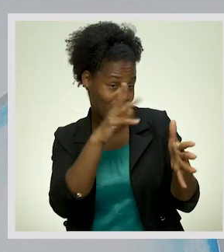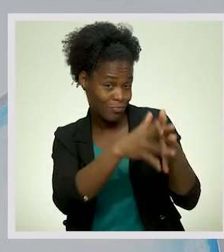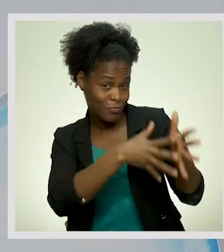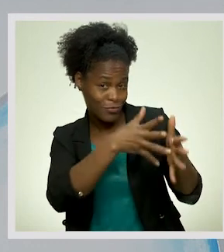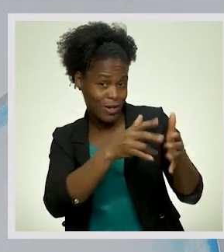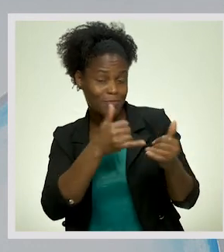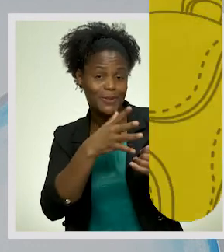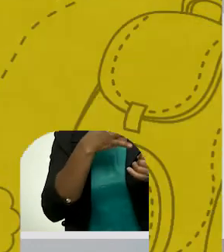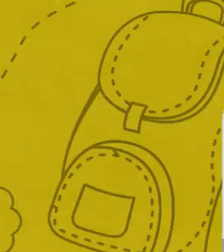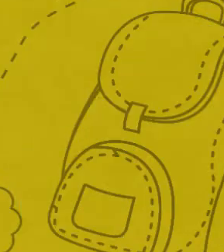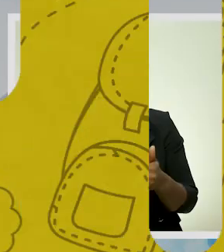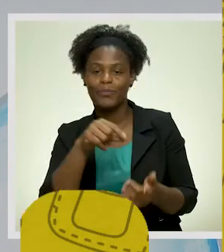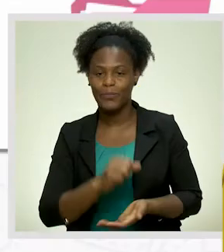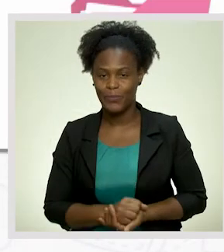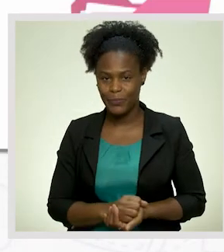répéter.